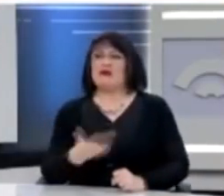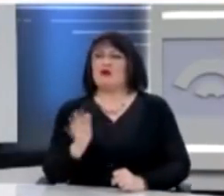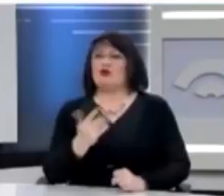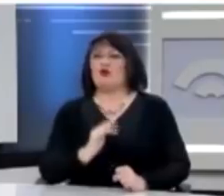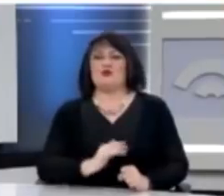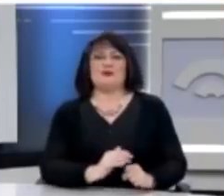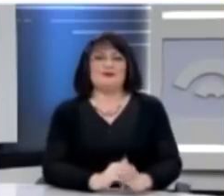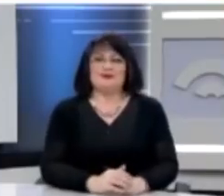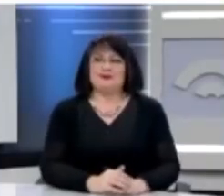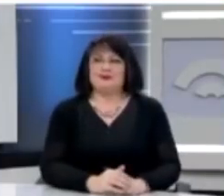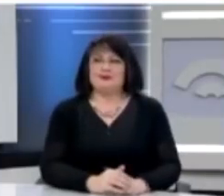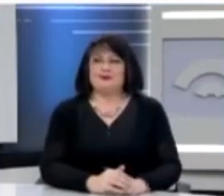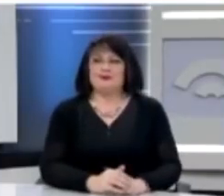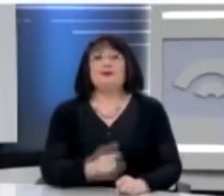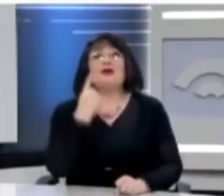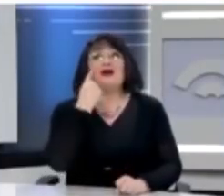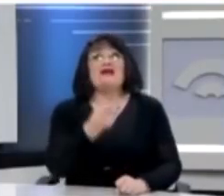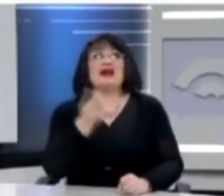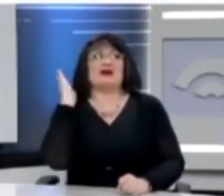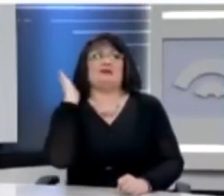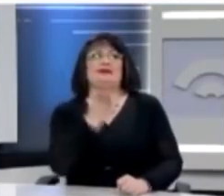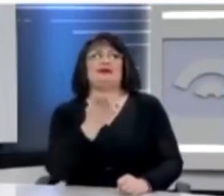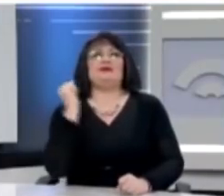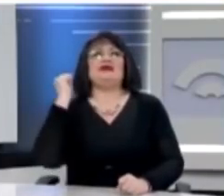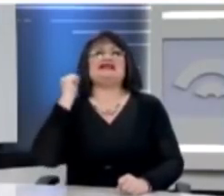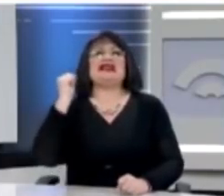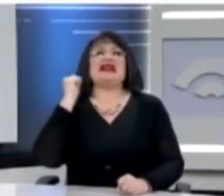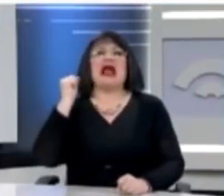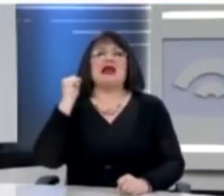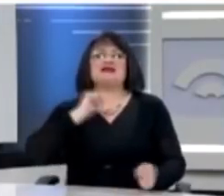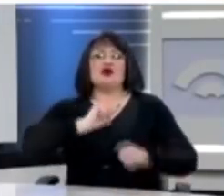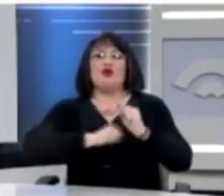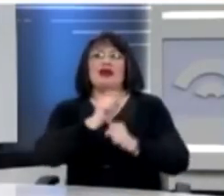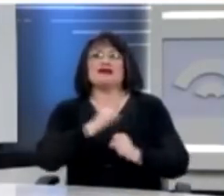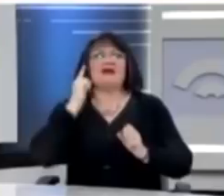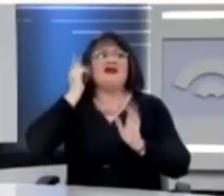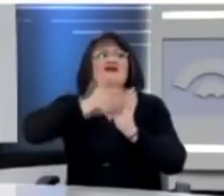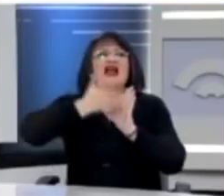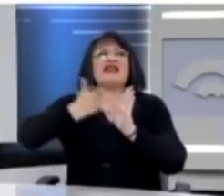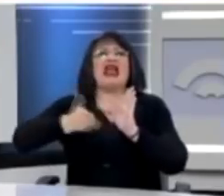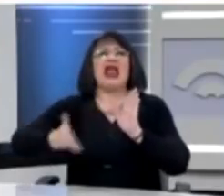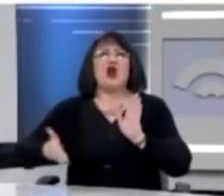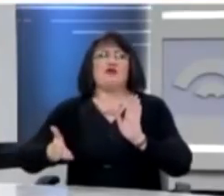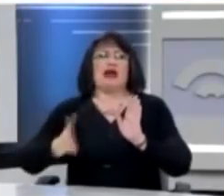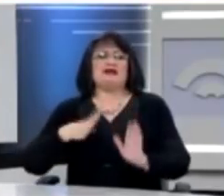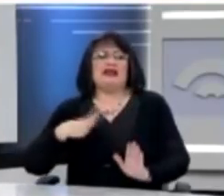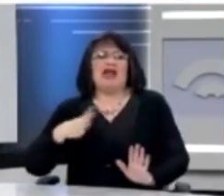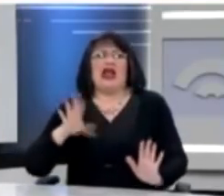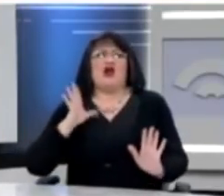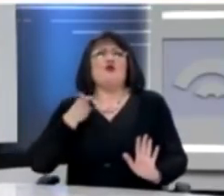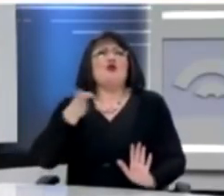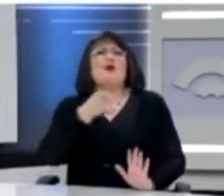Είναι καραμπινάτη, καταστολή της συνδικαλιστικής δράσης, φακέλωμα των αγωνιστικών διαθέσεων